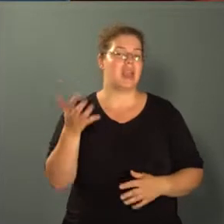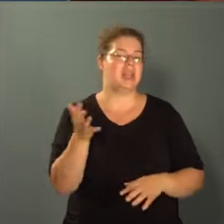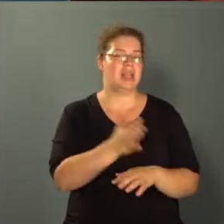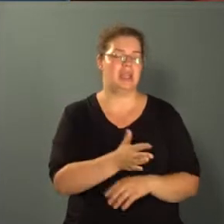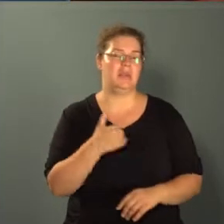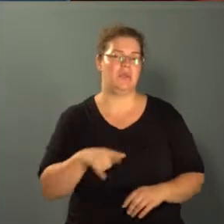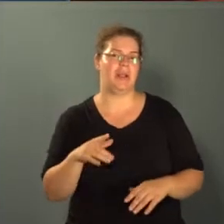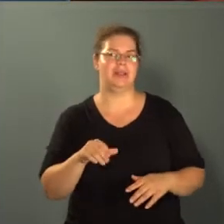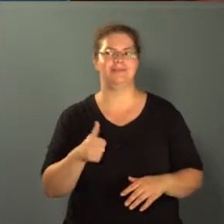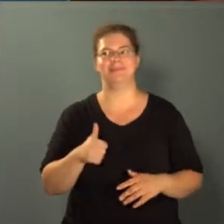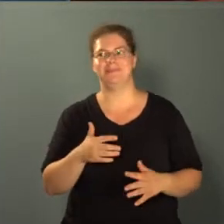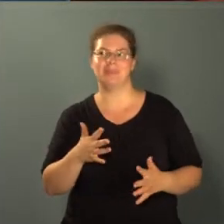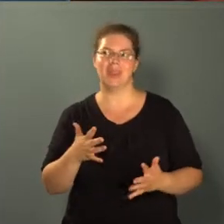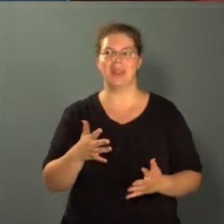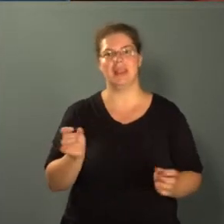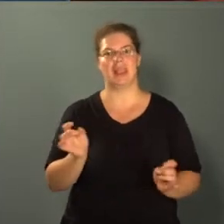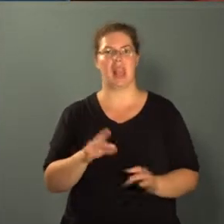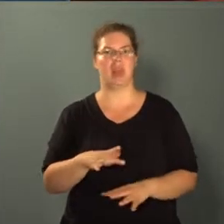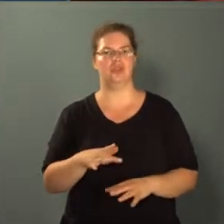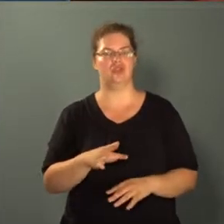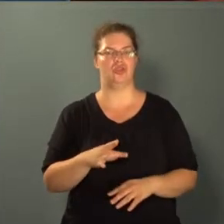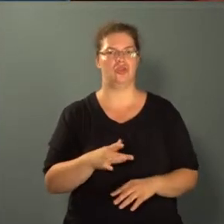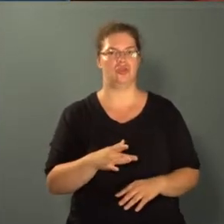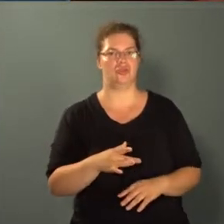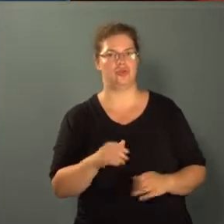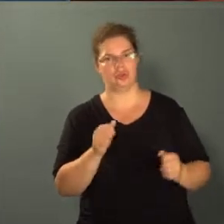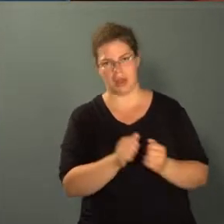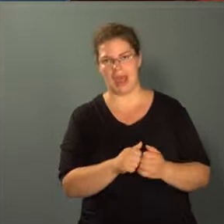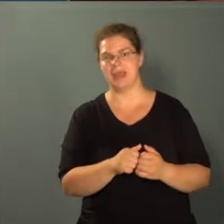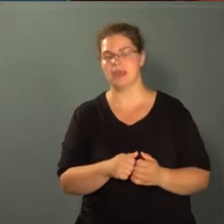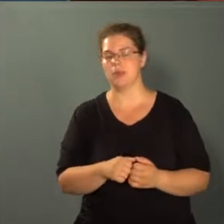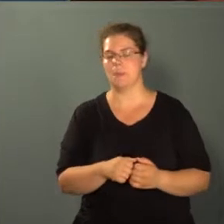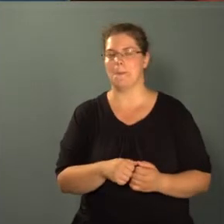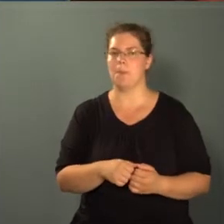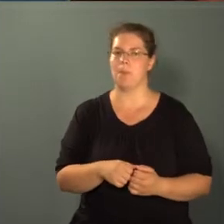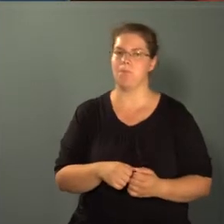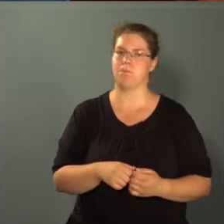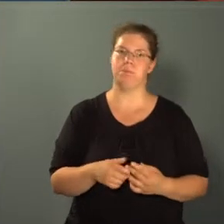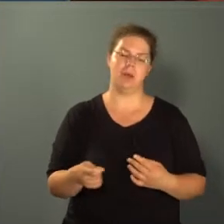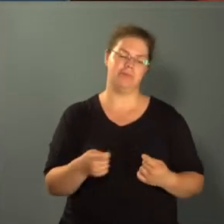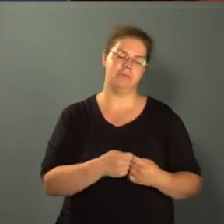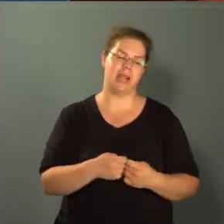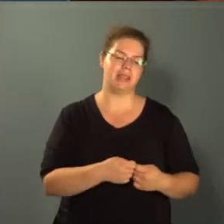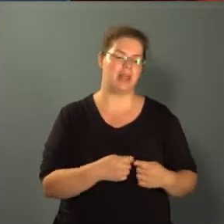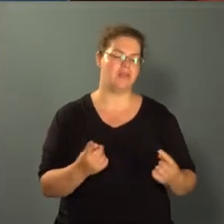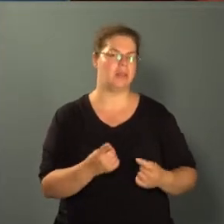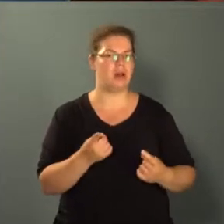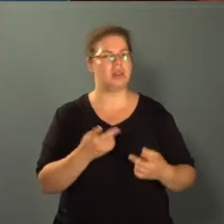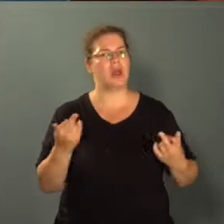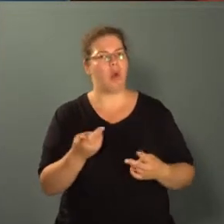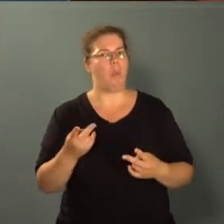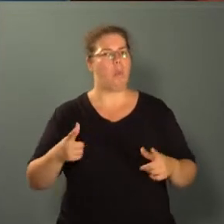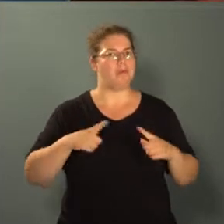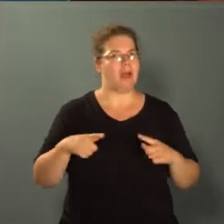egy nagyon, úgy tűnik, hogy nagyon szerencsés dátumban megszervezett akciónk,